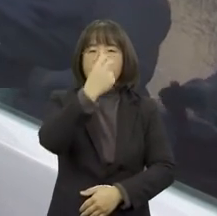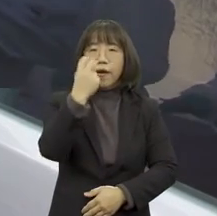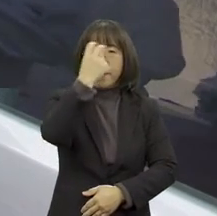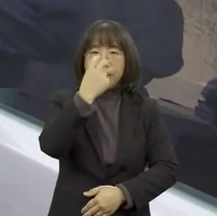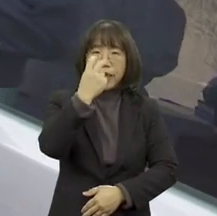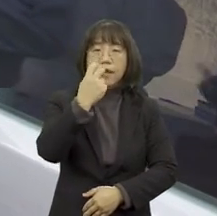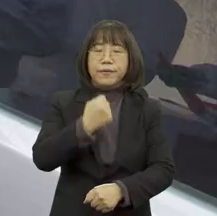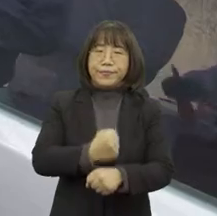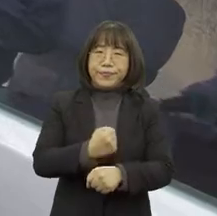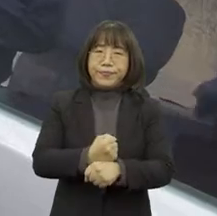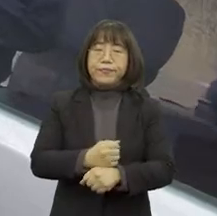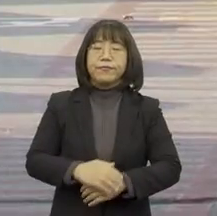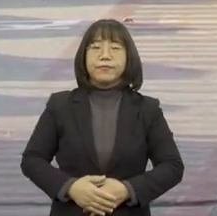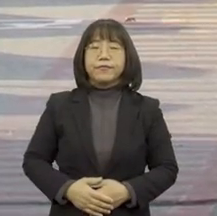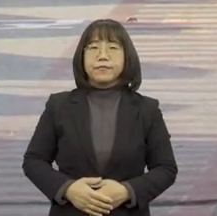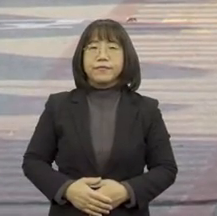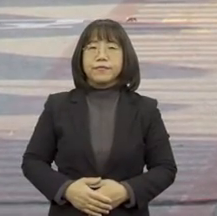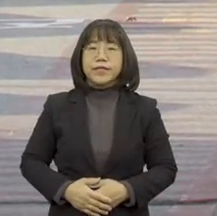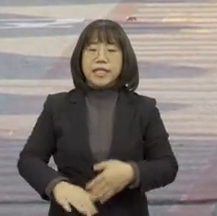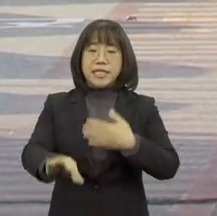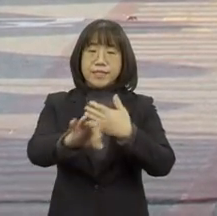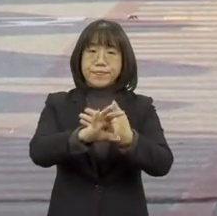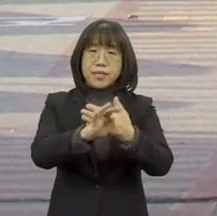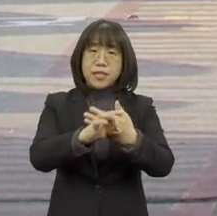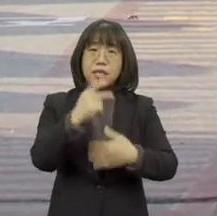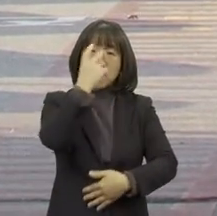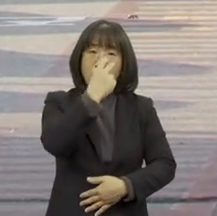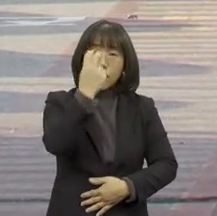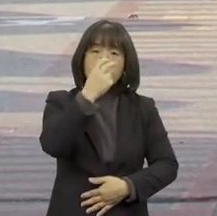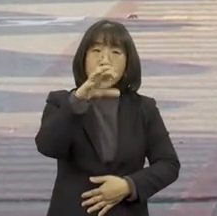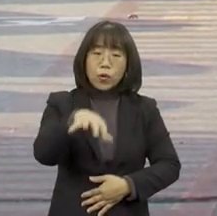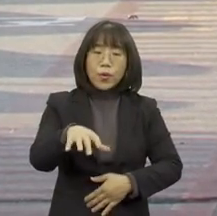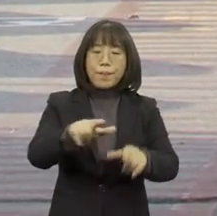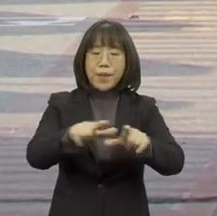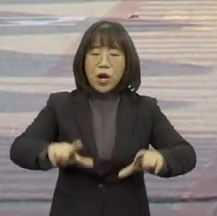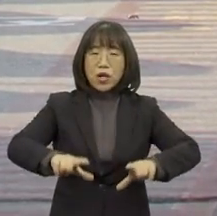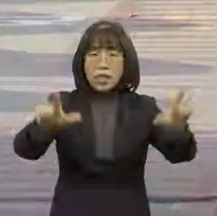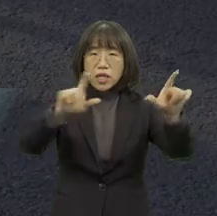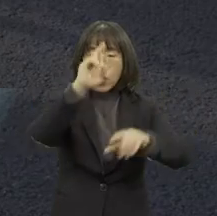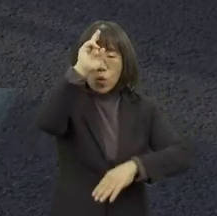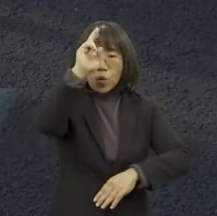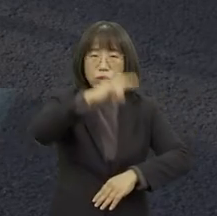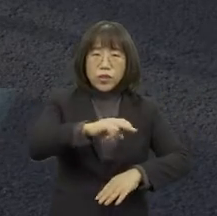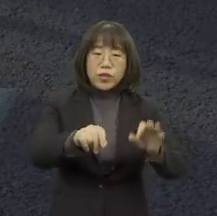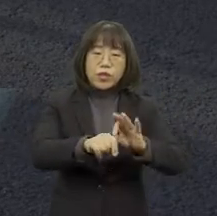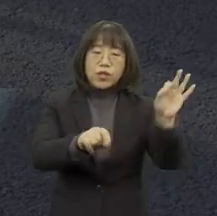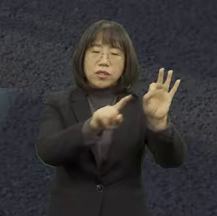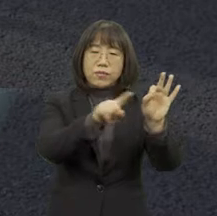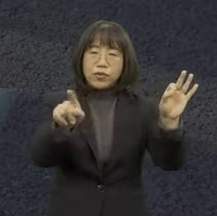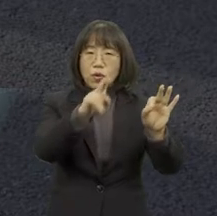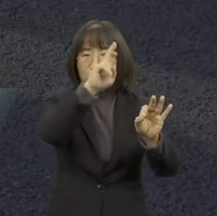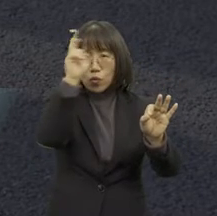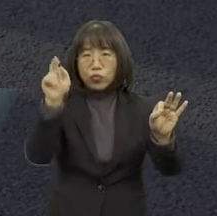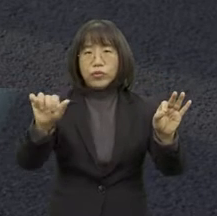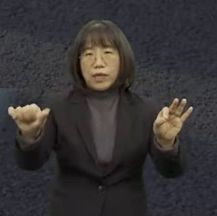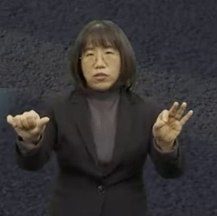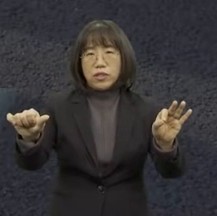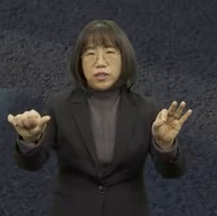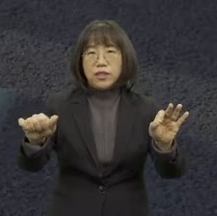활용한 드라이브 스스로 방식으로 운영됩니다 임씨 선별검사 손은 평일은 오전 10시부터 오후